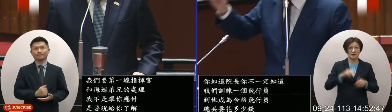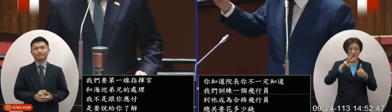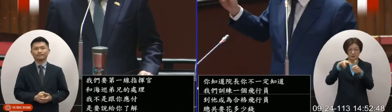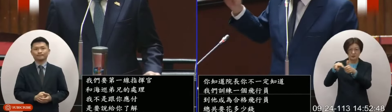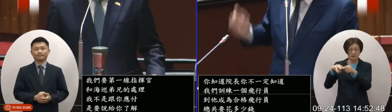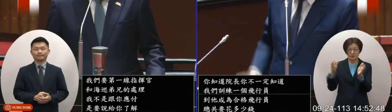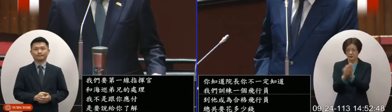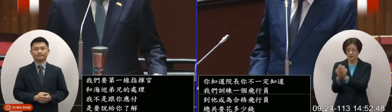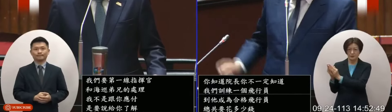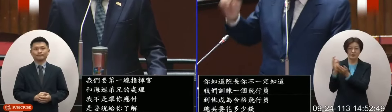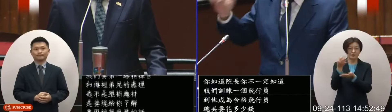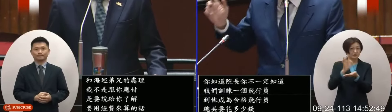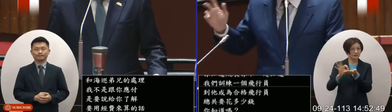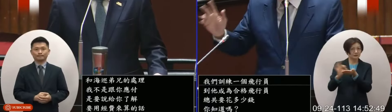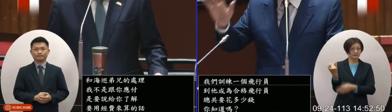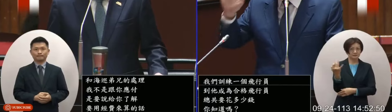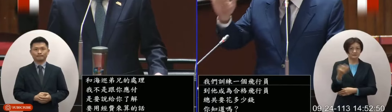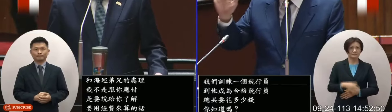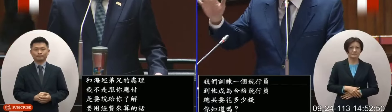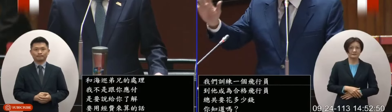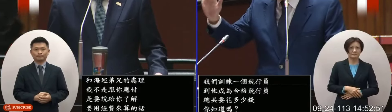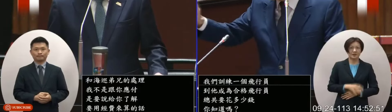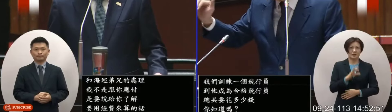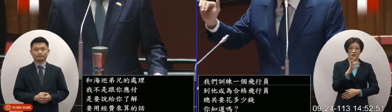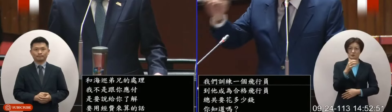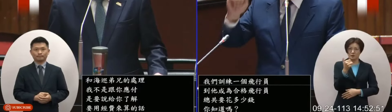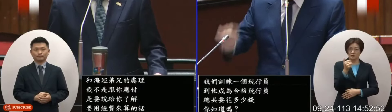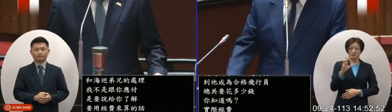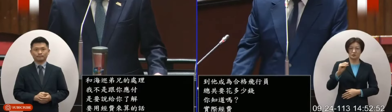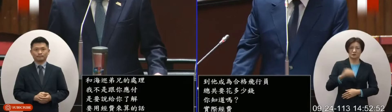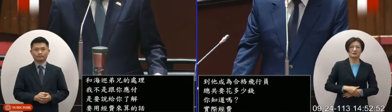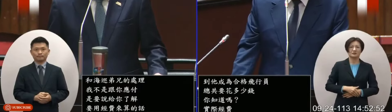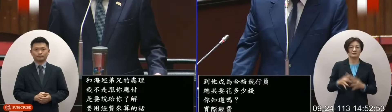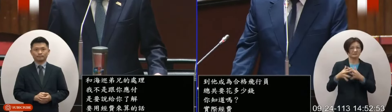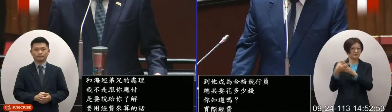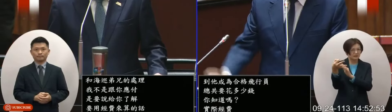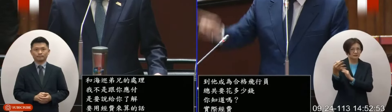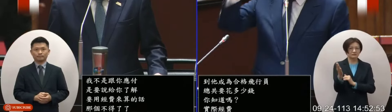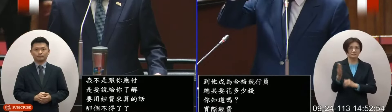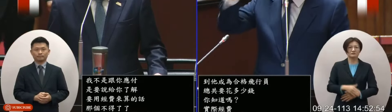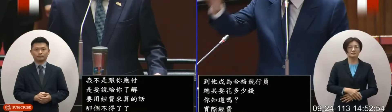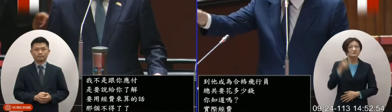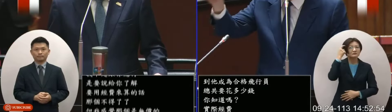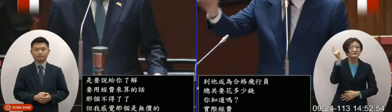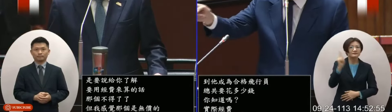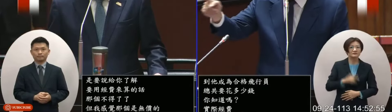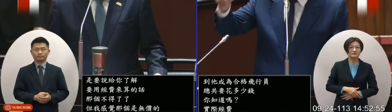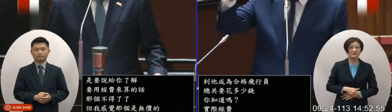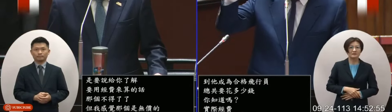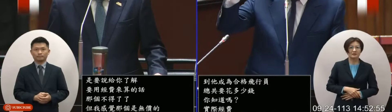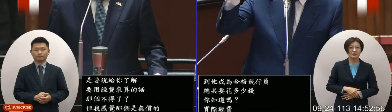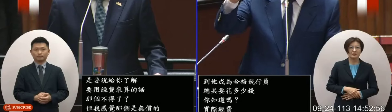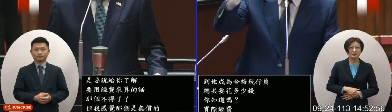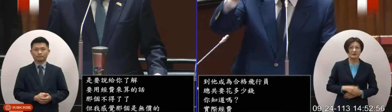训练一个合格的飞行员。合理讲，差不多伫个550万至600万的美金嘛。等于讲，咱开伫伊个身